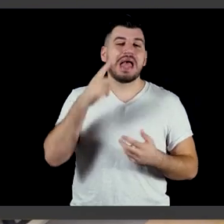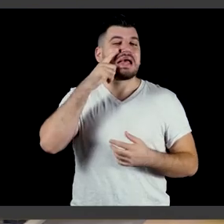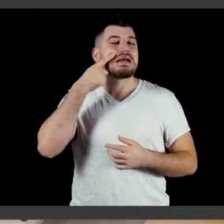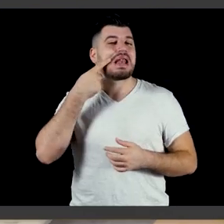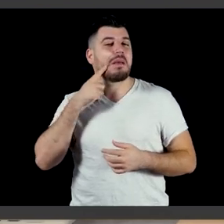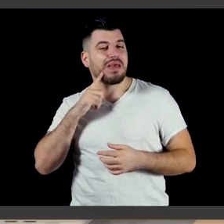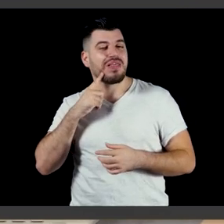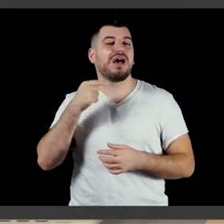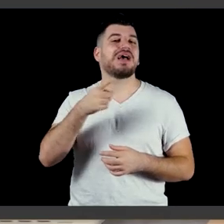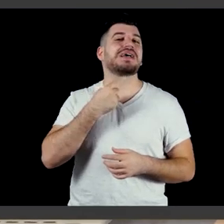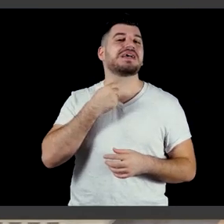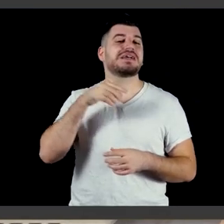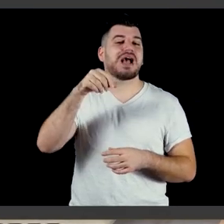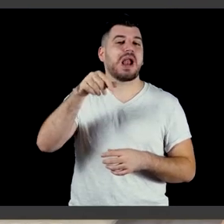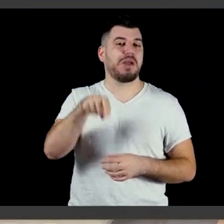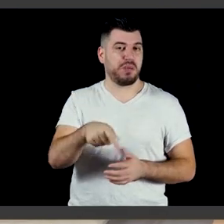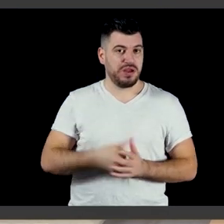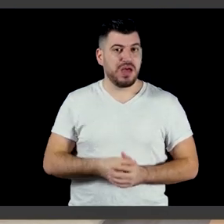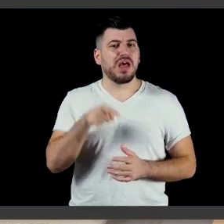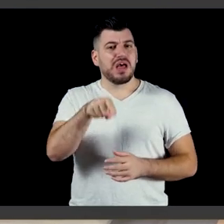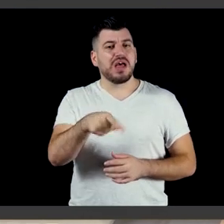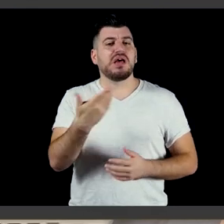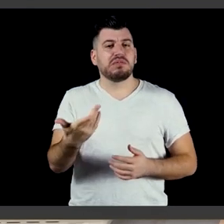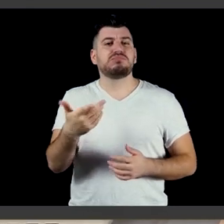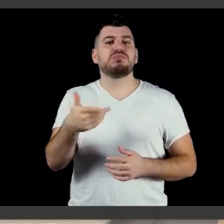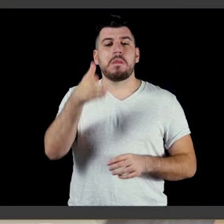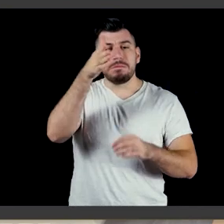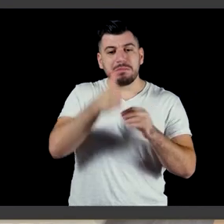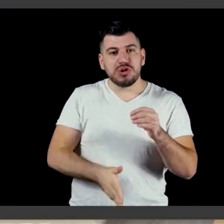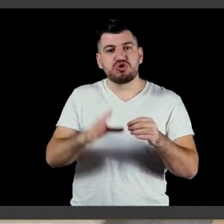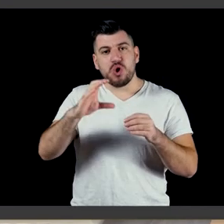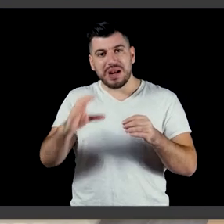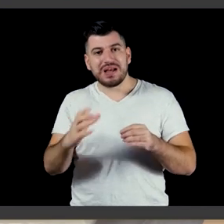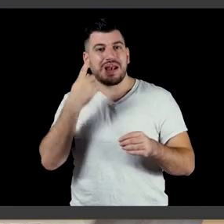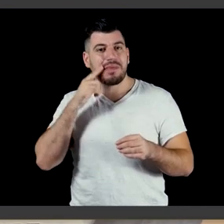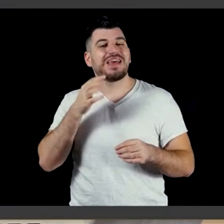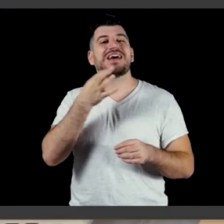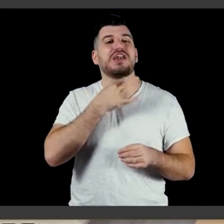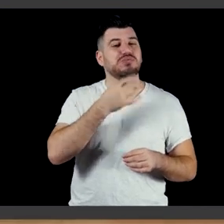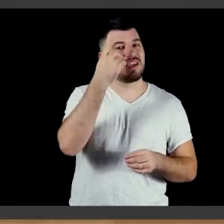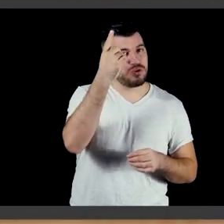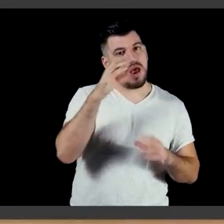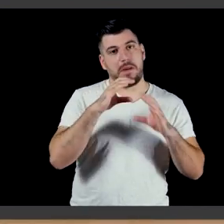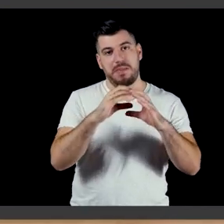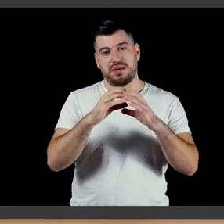κρεμμύδια. Έχω δύο κρεμμυδάκια, γιατί θα κάνω 4 μπέργκερ, πάει περίπου μισό κρεμμύδι στο μπέργκερ και θα τα κόψω λεπτές φέτες.